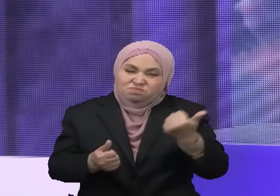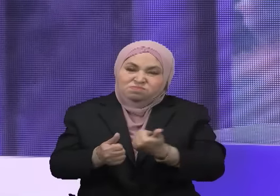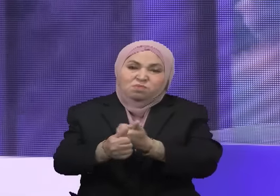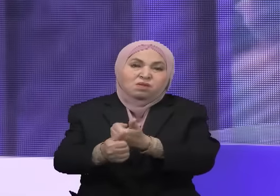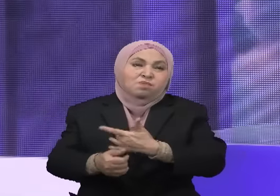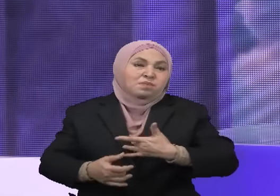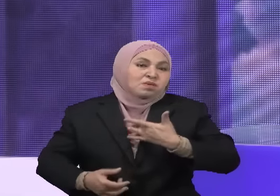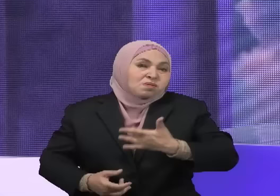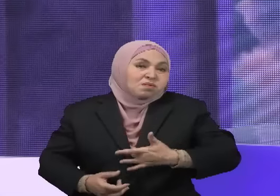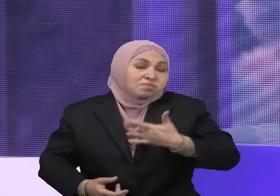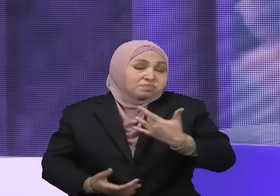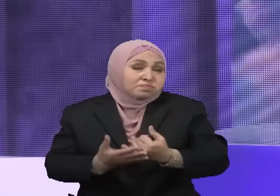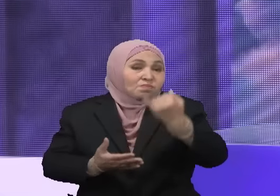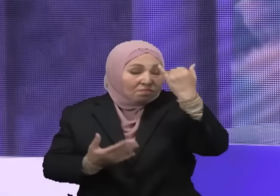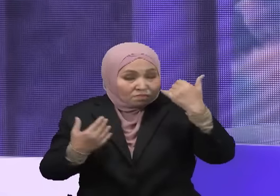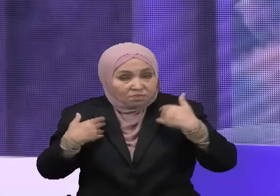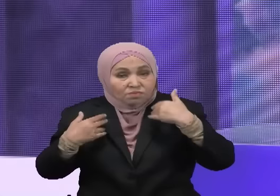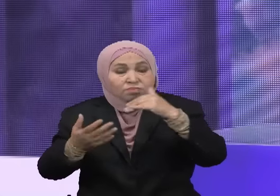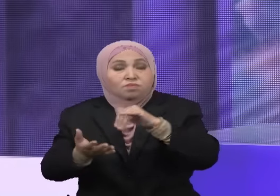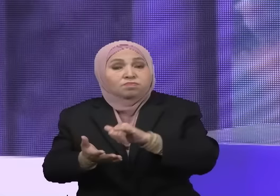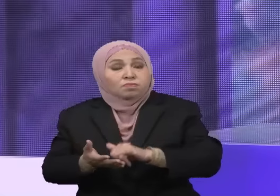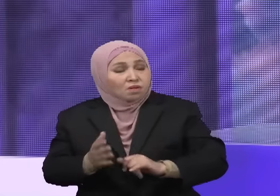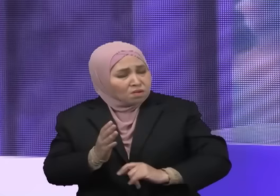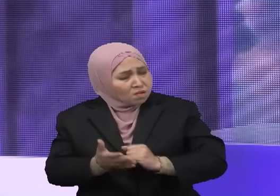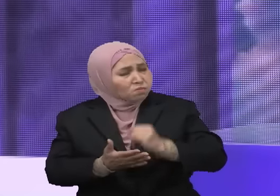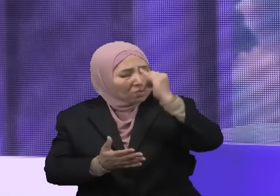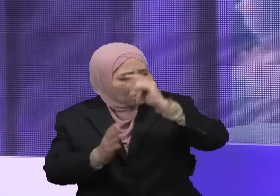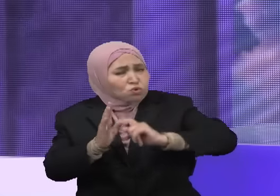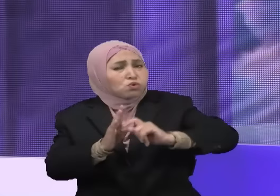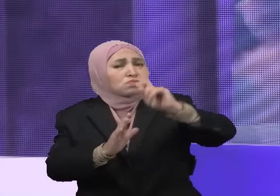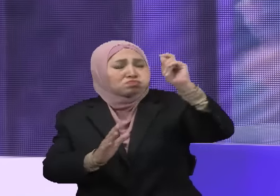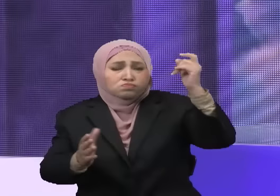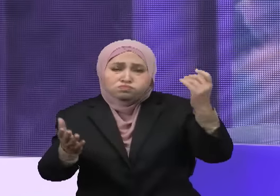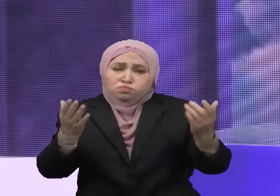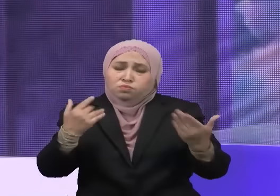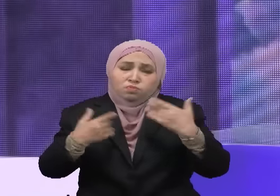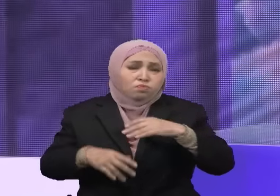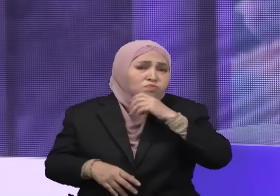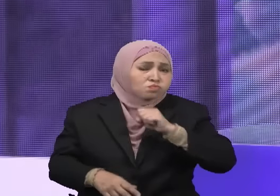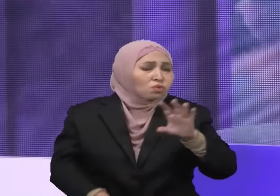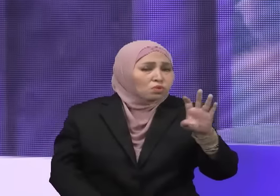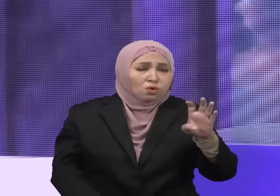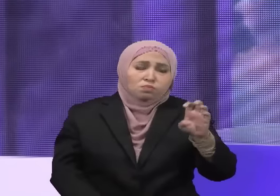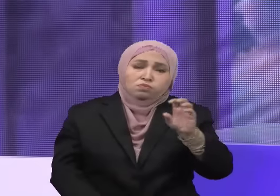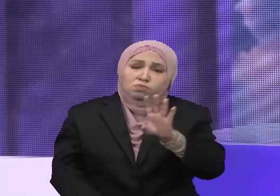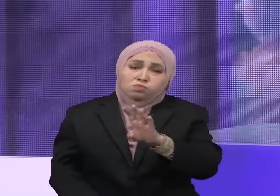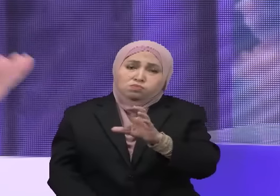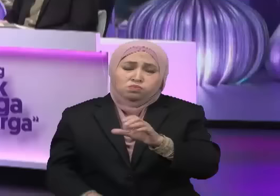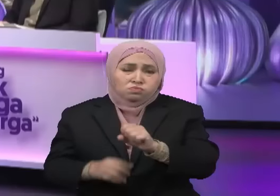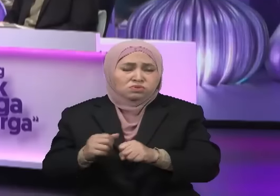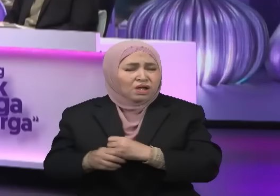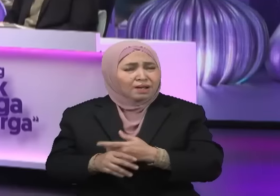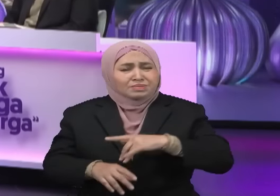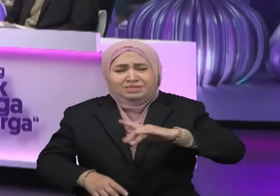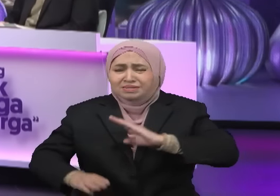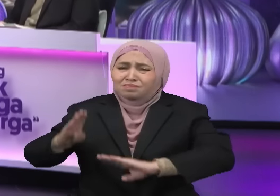dan menyebabkan ilmu yang ada itu, ilmu tinggi Ustaz ya, mungkin dah berumur 40-50 tahun tapi perangai macam